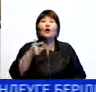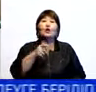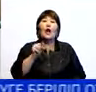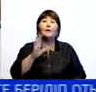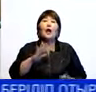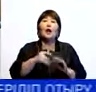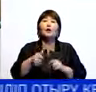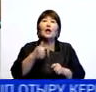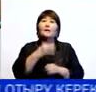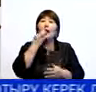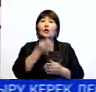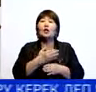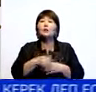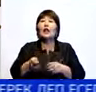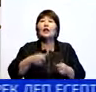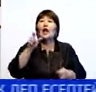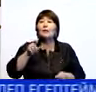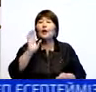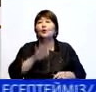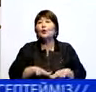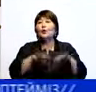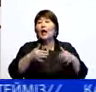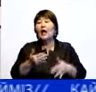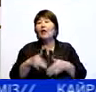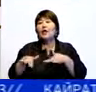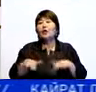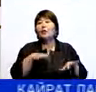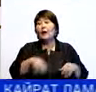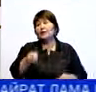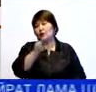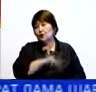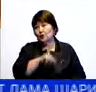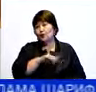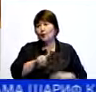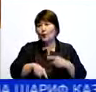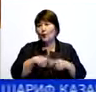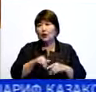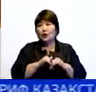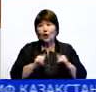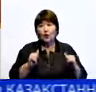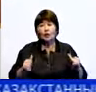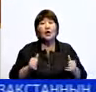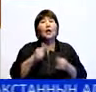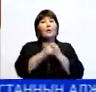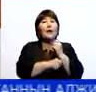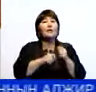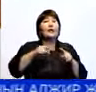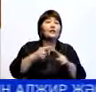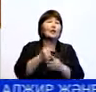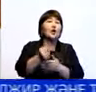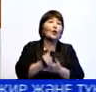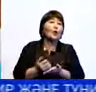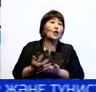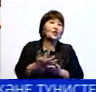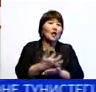аудан әкімдері мен жауапты сала басшыларына су тасқынының алдын алу бағытындағы жұмыстарды мұнан әрі күшейтіп, материалдық техникалық қорын